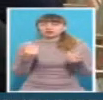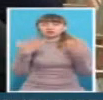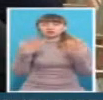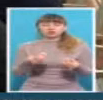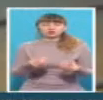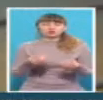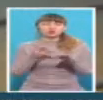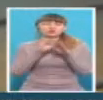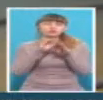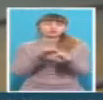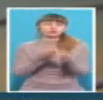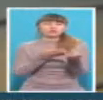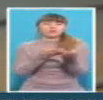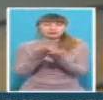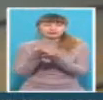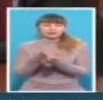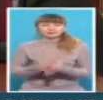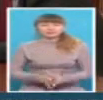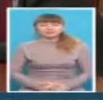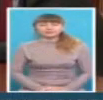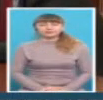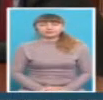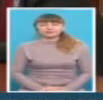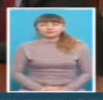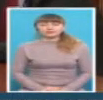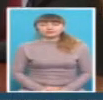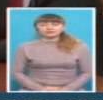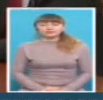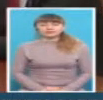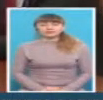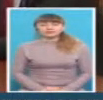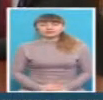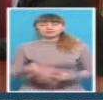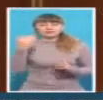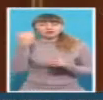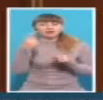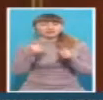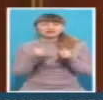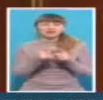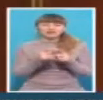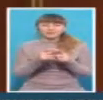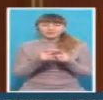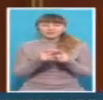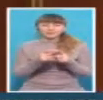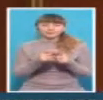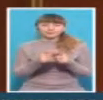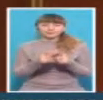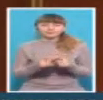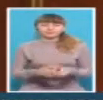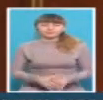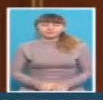дейін жеткізу туралы мақсат қойып отырғанын айтты. Сондай Қасым Жомарт Тоқаев Беларусь ұлттық жиналысы өкілдер палатасының төрағасы